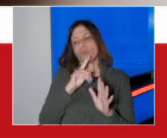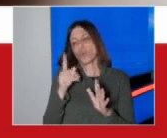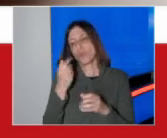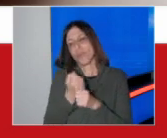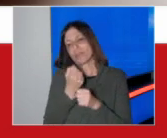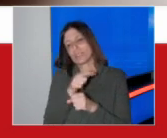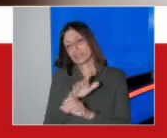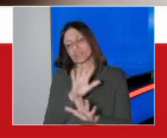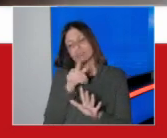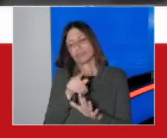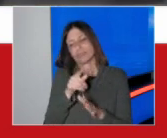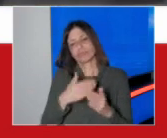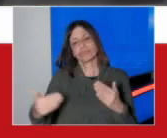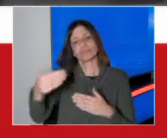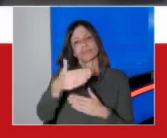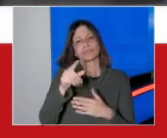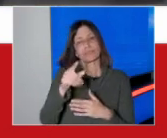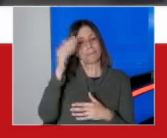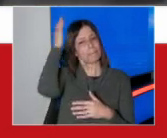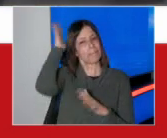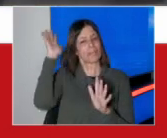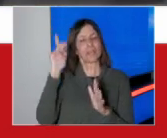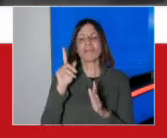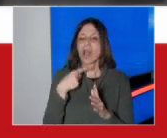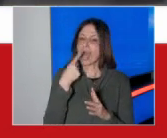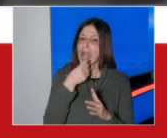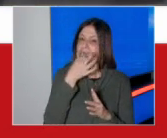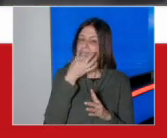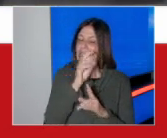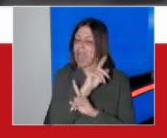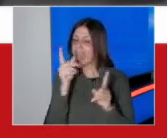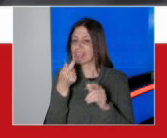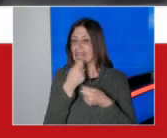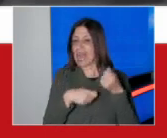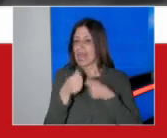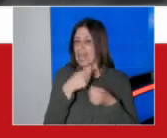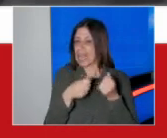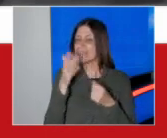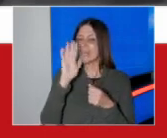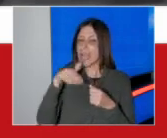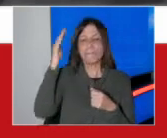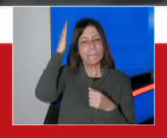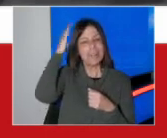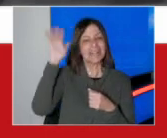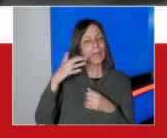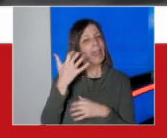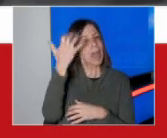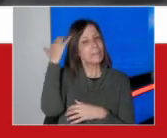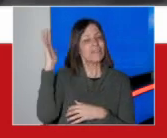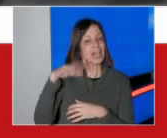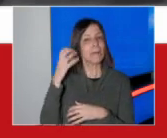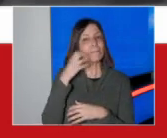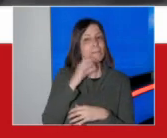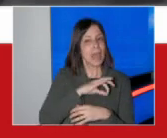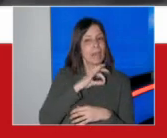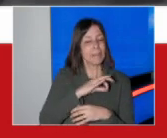בדברים, שם אותו בפון, זה נכון, אבל אני מזכיר לך הצהרה אחרת כלכלית, גם נפתלי בנט, גם יאיר לפיד וגם אביגדור ליברמן